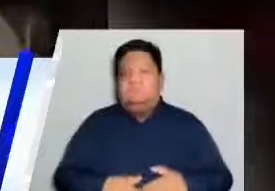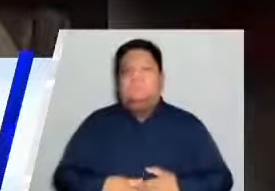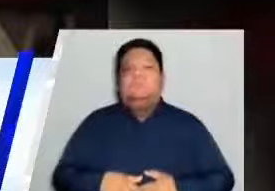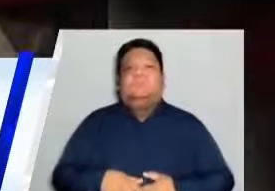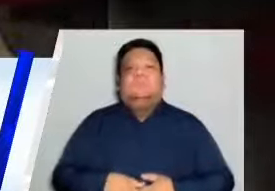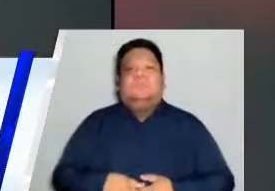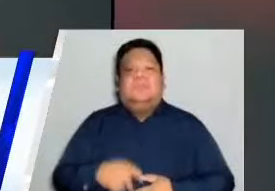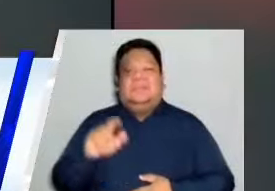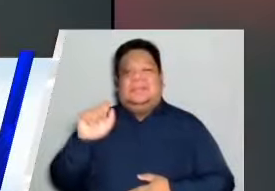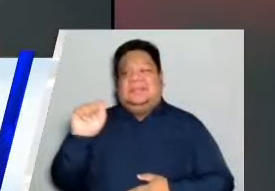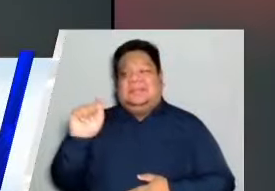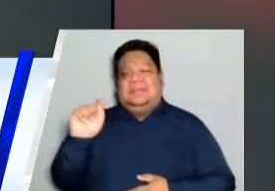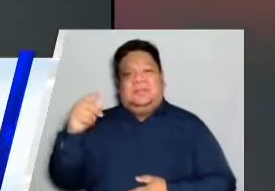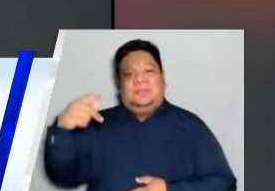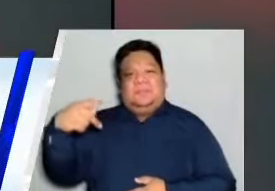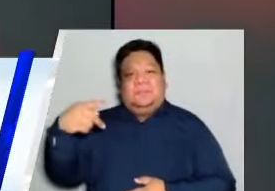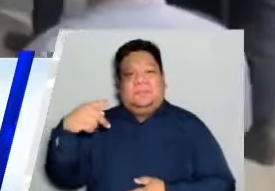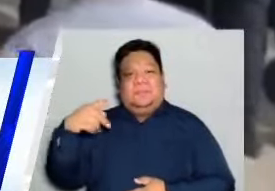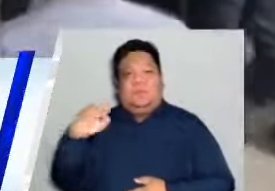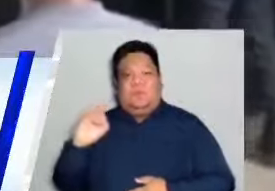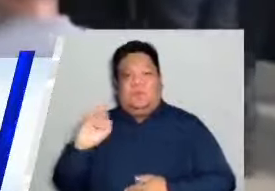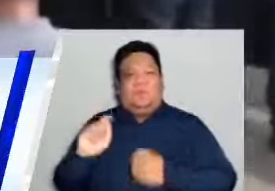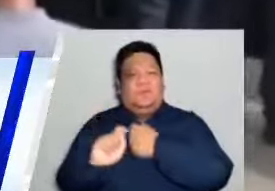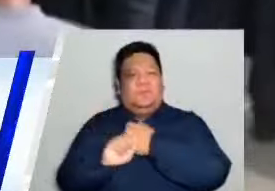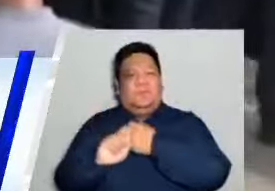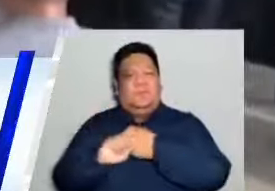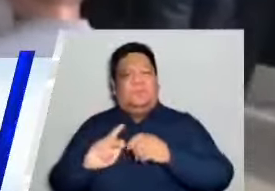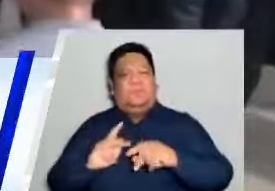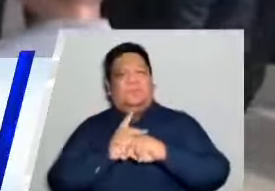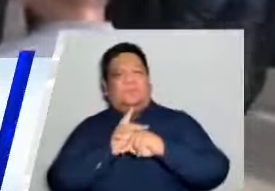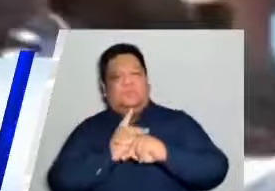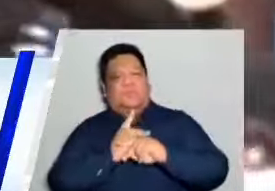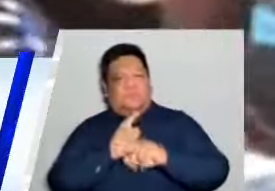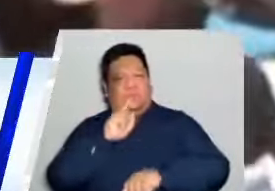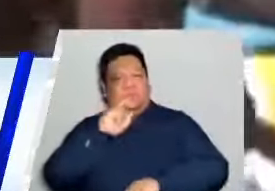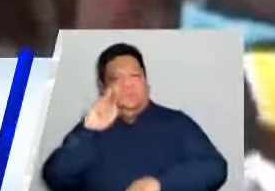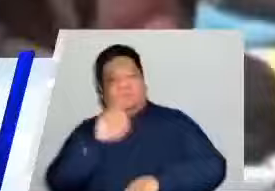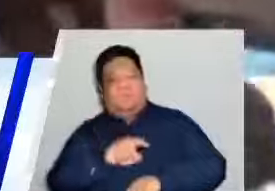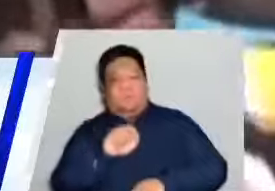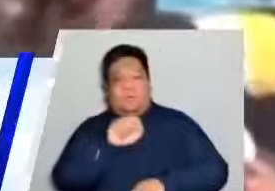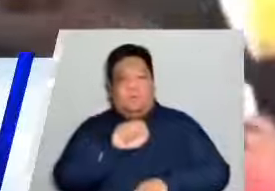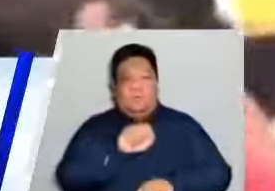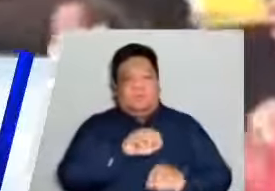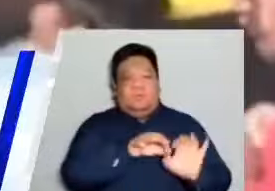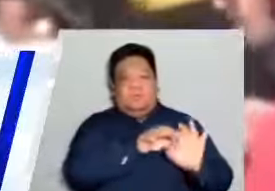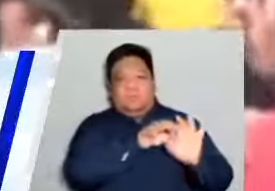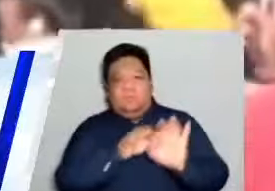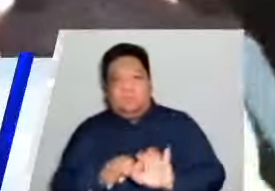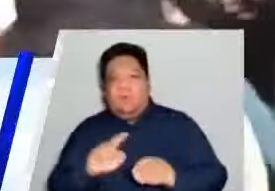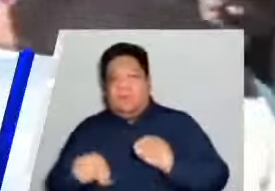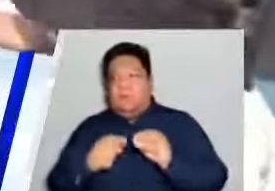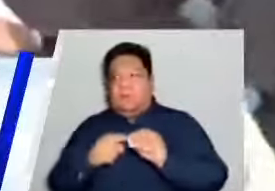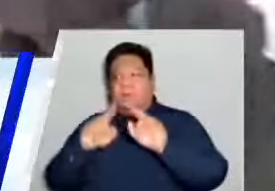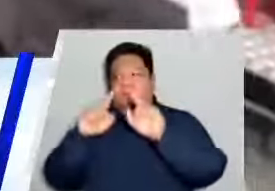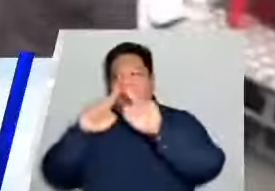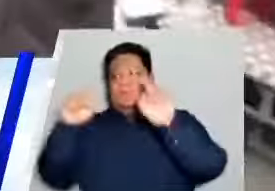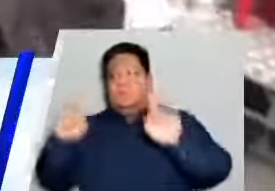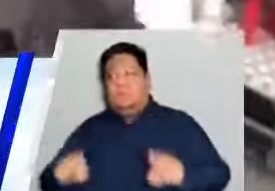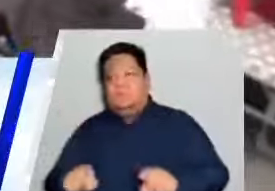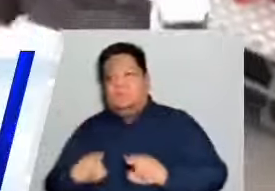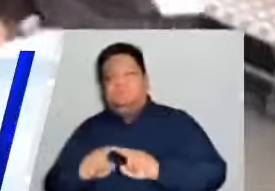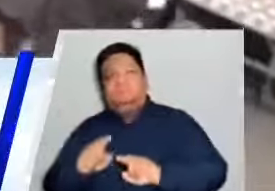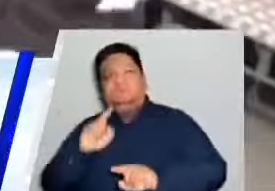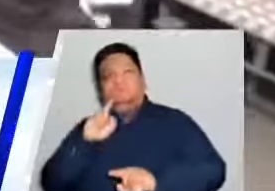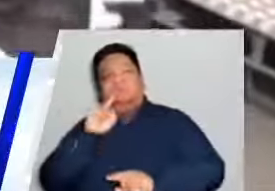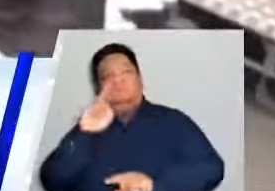sa paghahain ng warrant of arrest laban kay Pastor Apollo Quibuloy. Nakasaad sa TPO na dapat alisin na